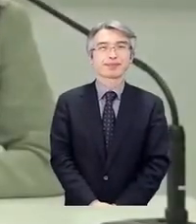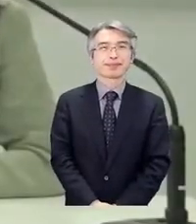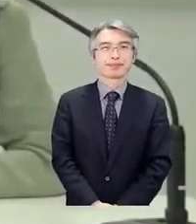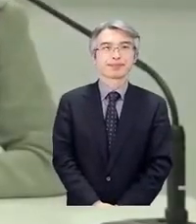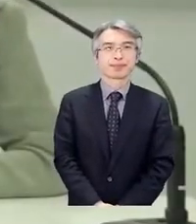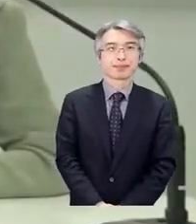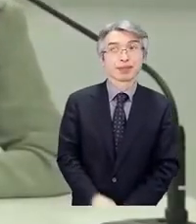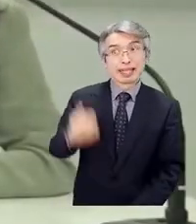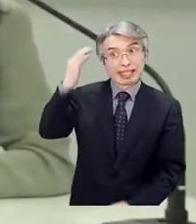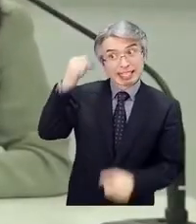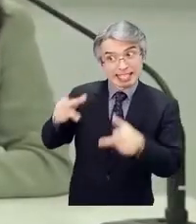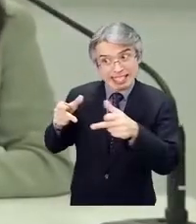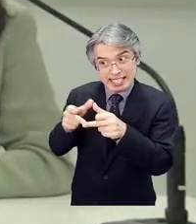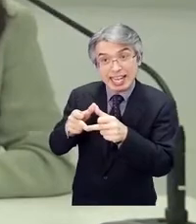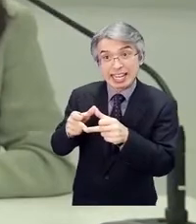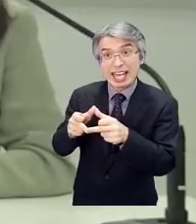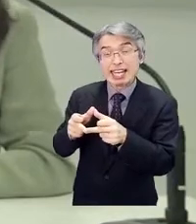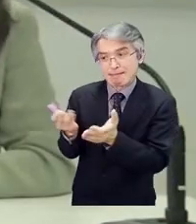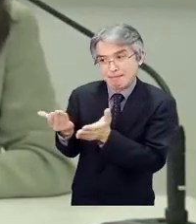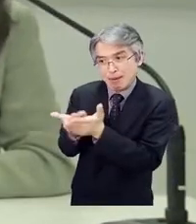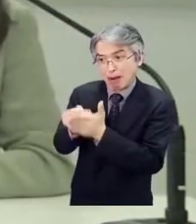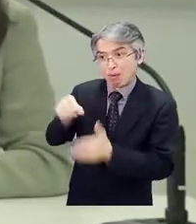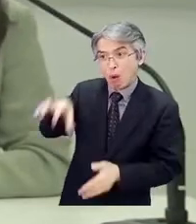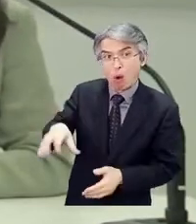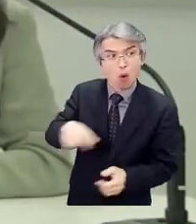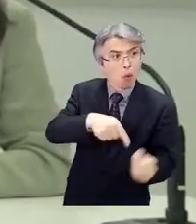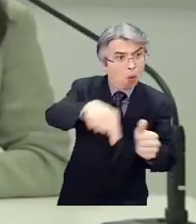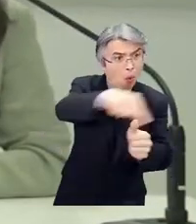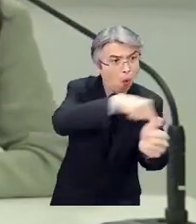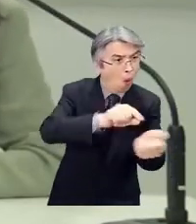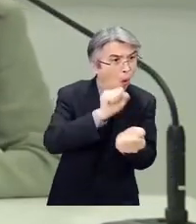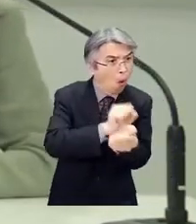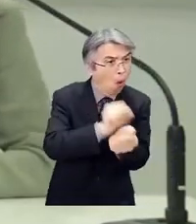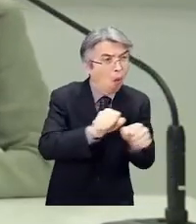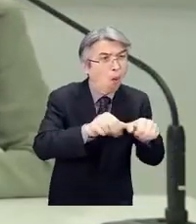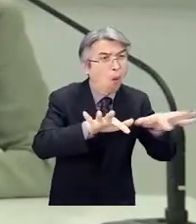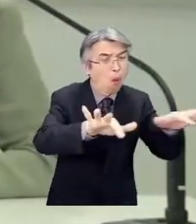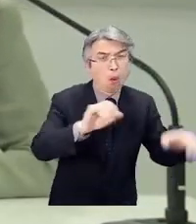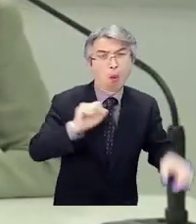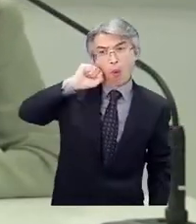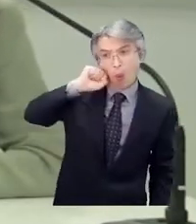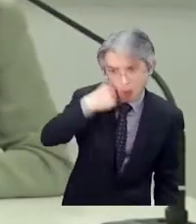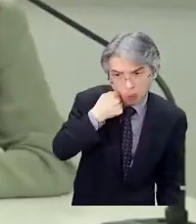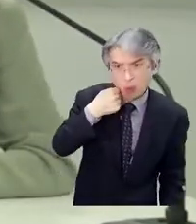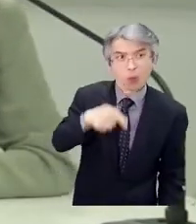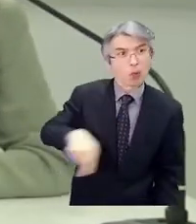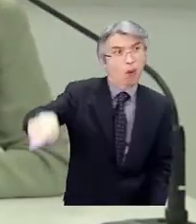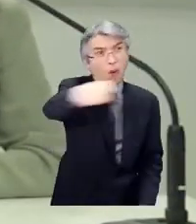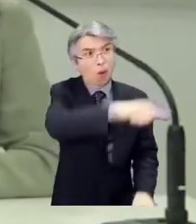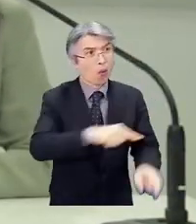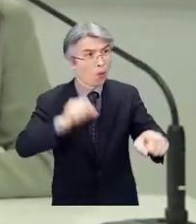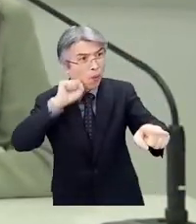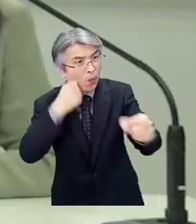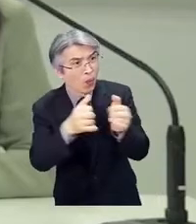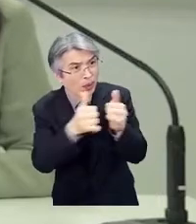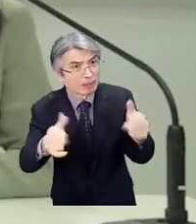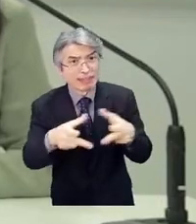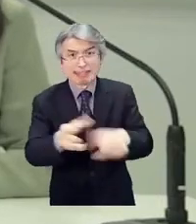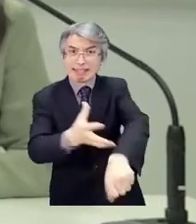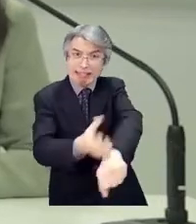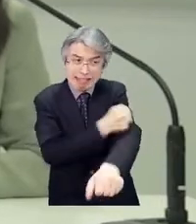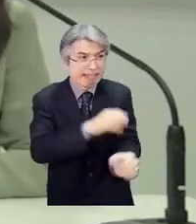네, 한국장애인개발원 이 어려운 상황 속에서도 취약계층에 실질적인 도움을 주려고 많은 노력들을 하신 것